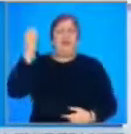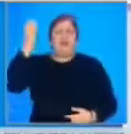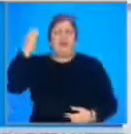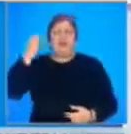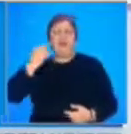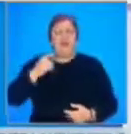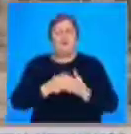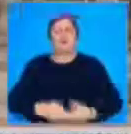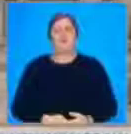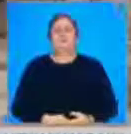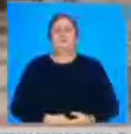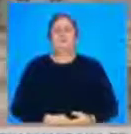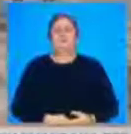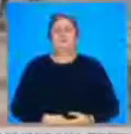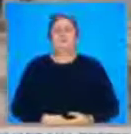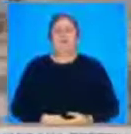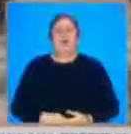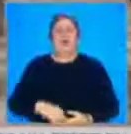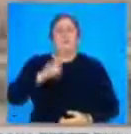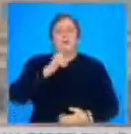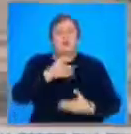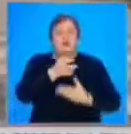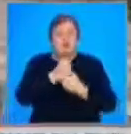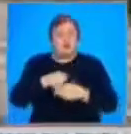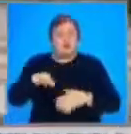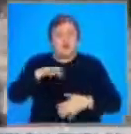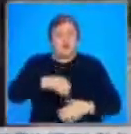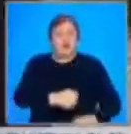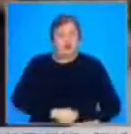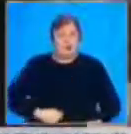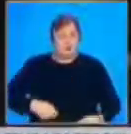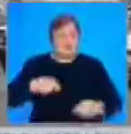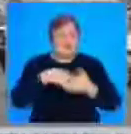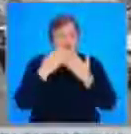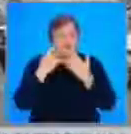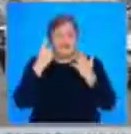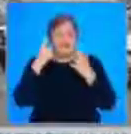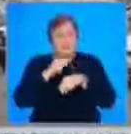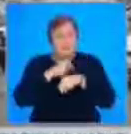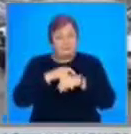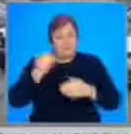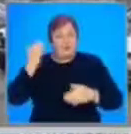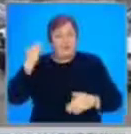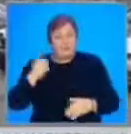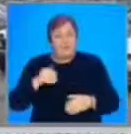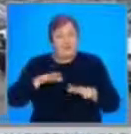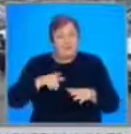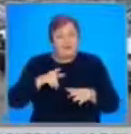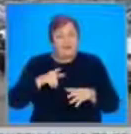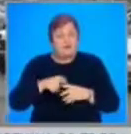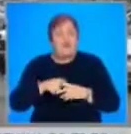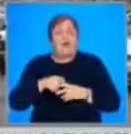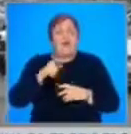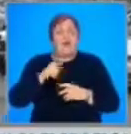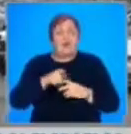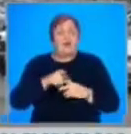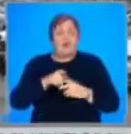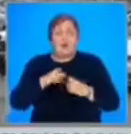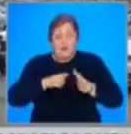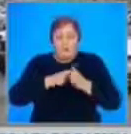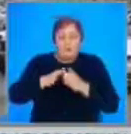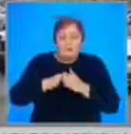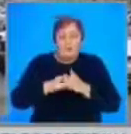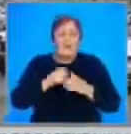шофьорска книжка. Мъжът е задържан край Шумен тази сутрин към 7 часа. Преди това обаче минал край два полицейски поста, без